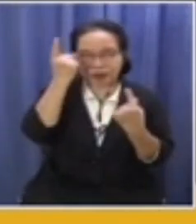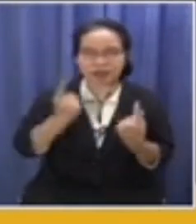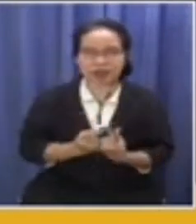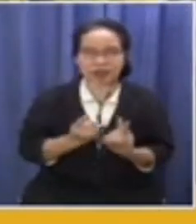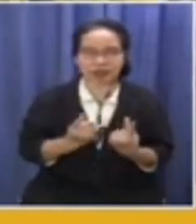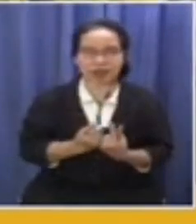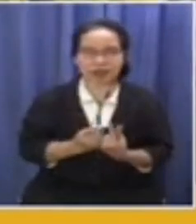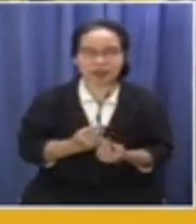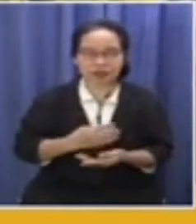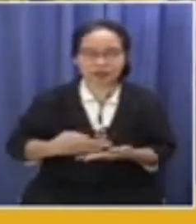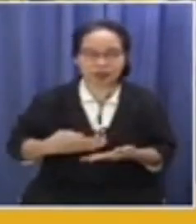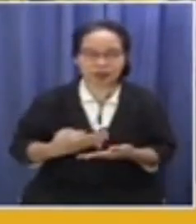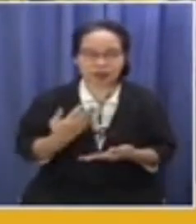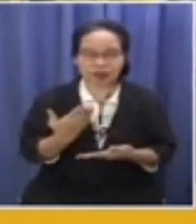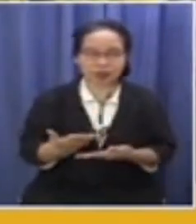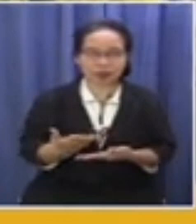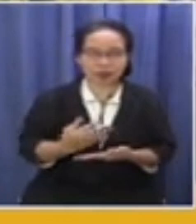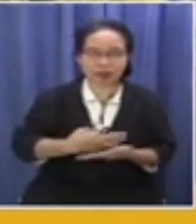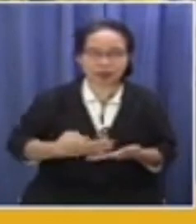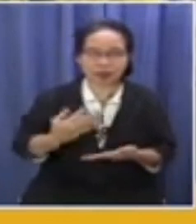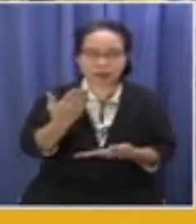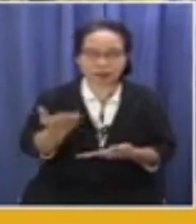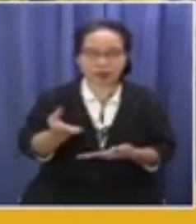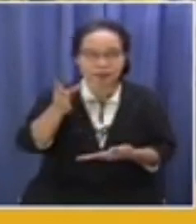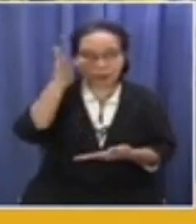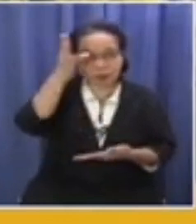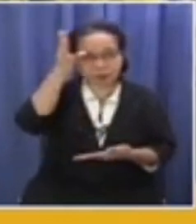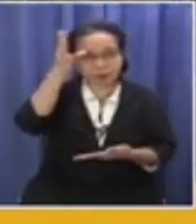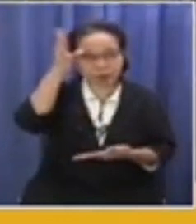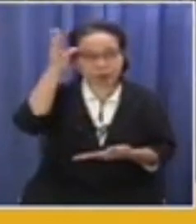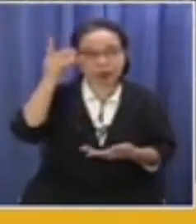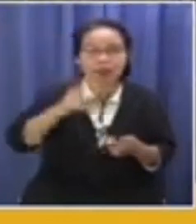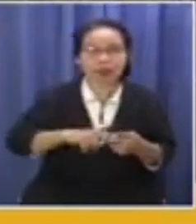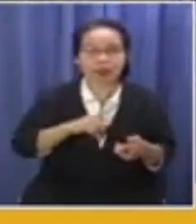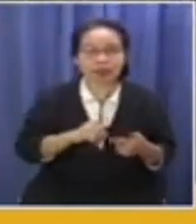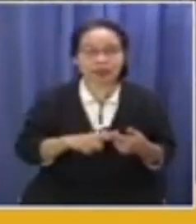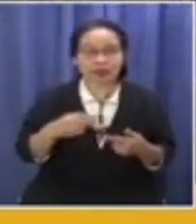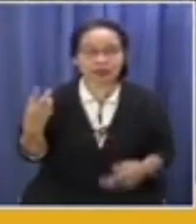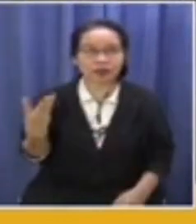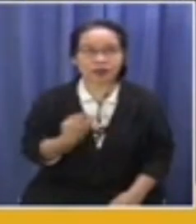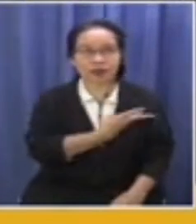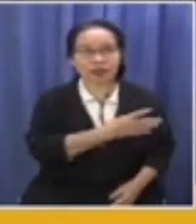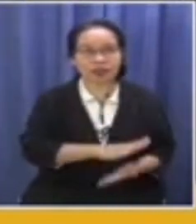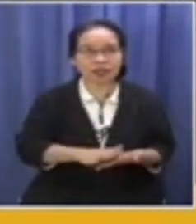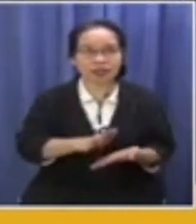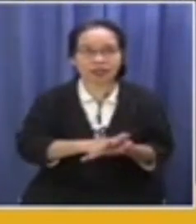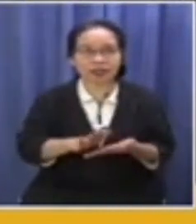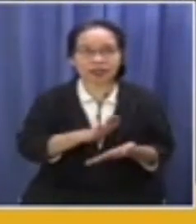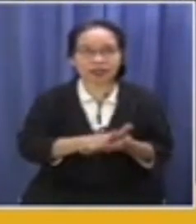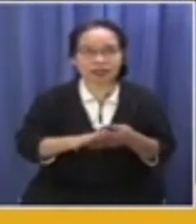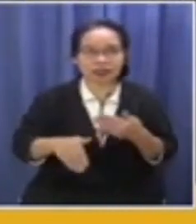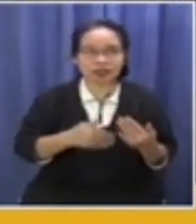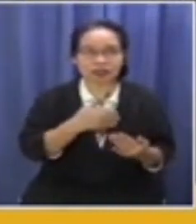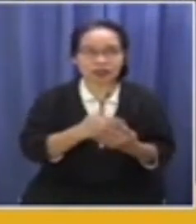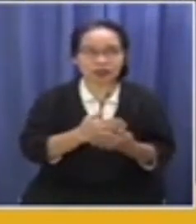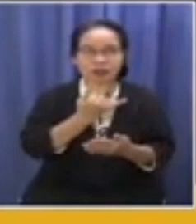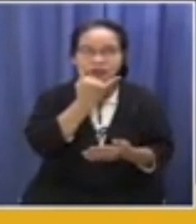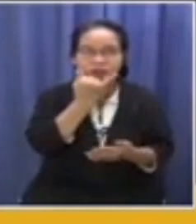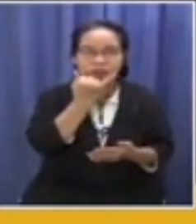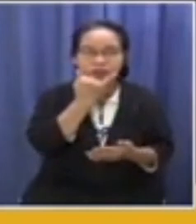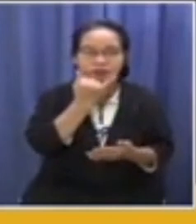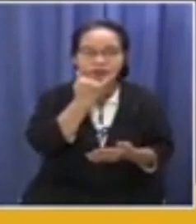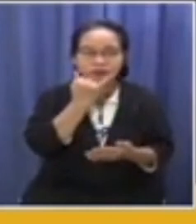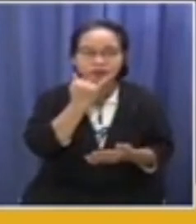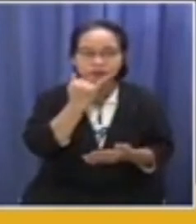mo papatawarin niya yung kasalanan mo tapos tayo'y lilinisin sa lahat ng